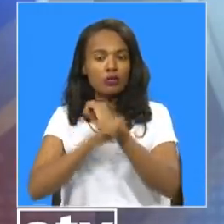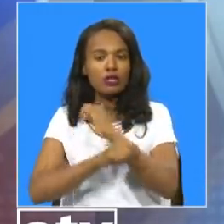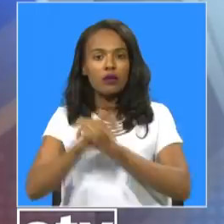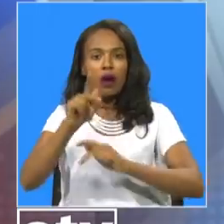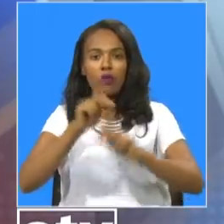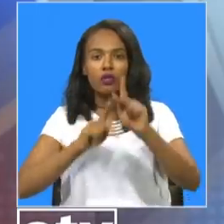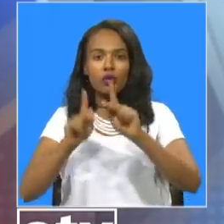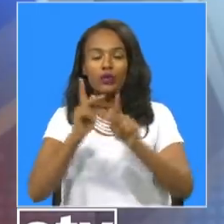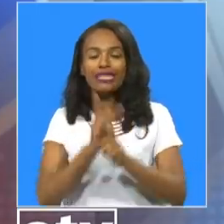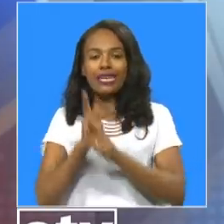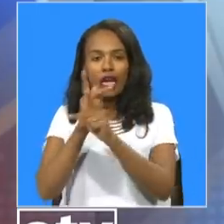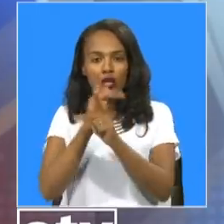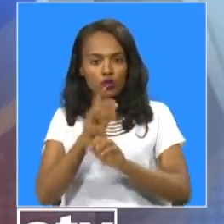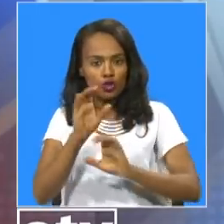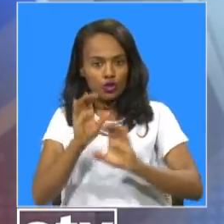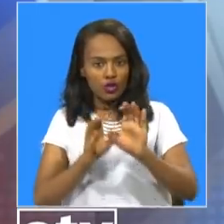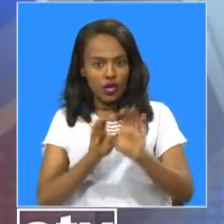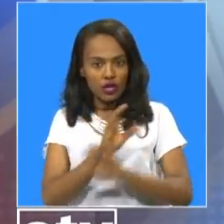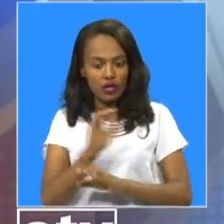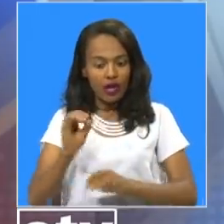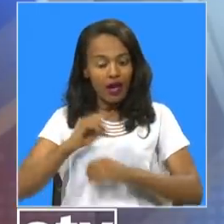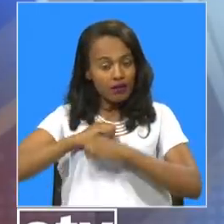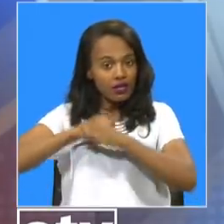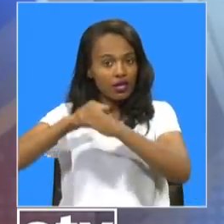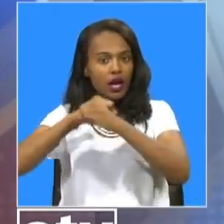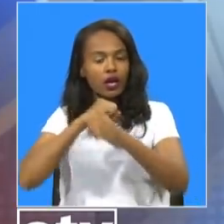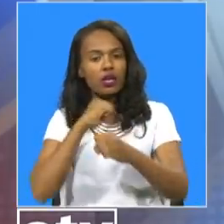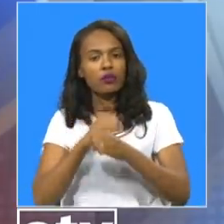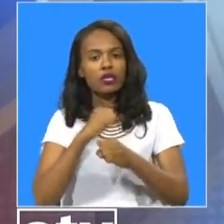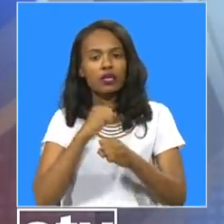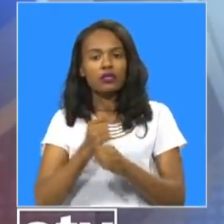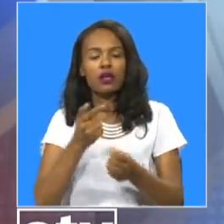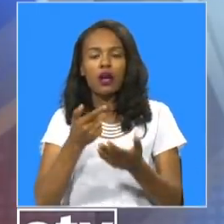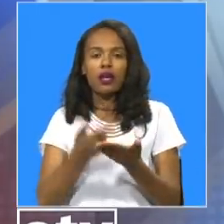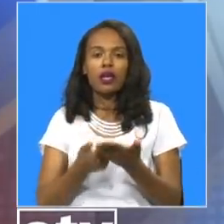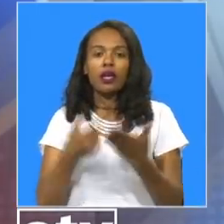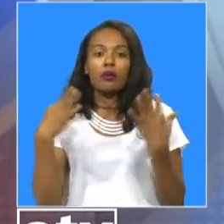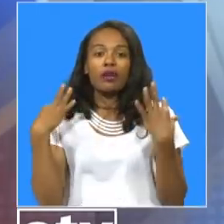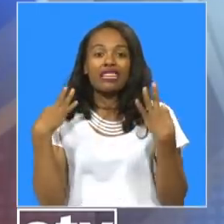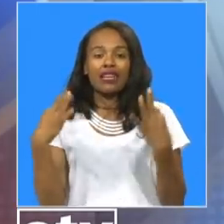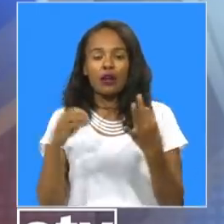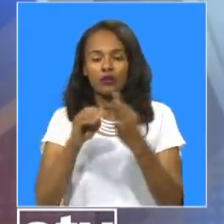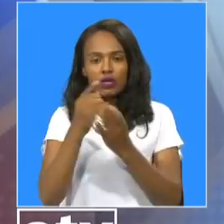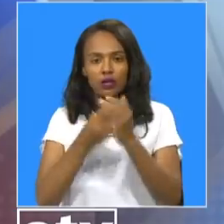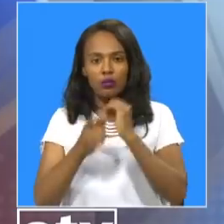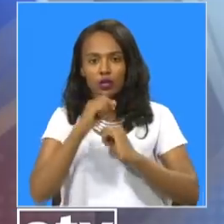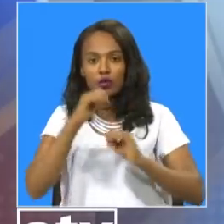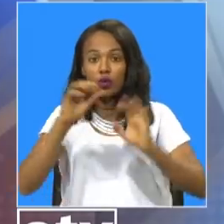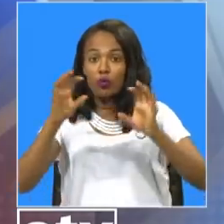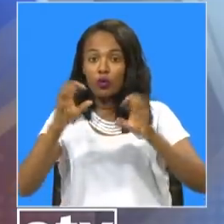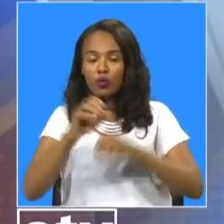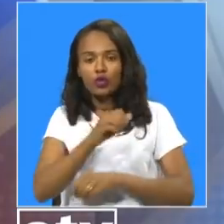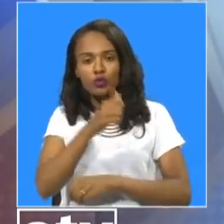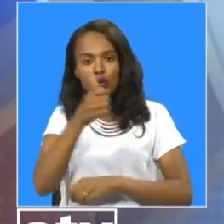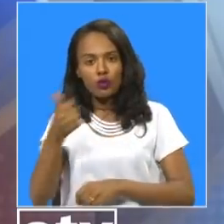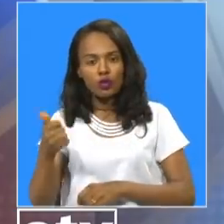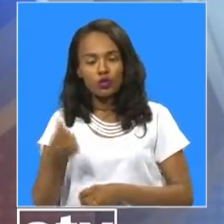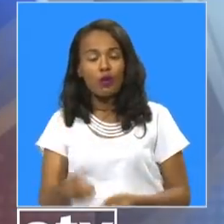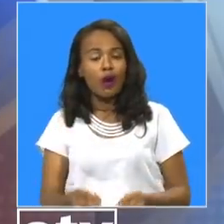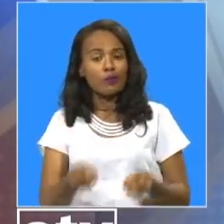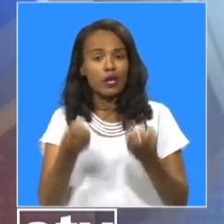ህብረተሰቡም ጥንቃቄዎችን እንዲያደርግና እንዲከላከል የመስራት ስራ ይሄ እንግዲህ ጤናው ሴክተር ብቻ ሳይሆን ያው ሚዲያዎችም ሌሎችም